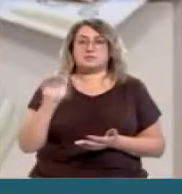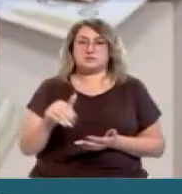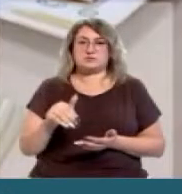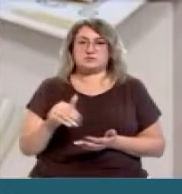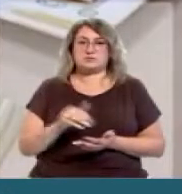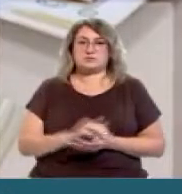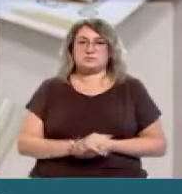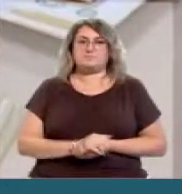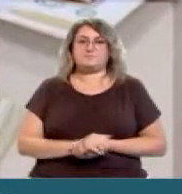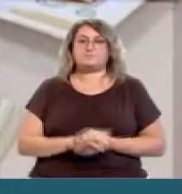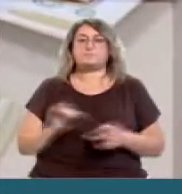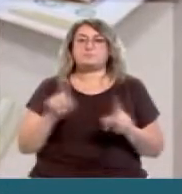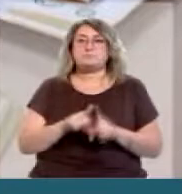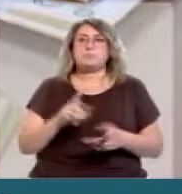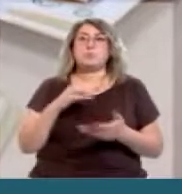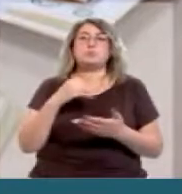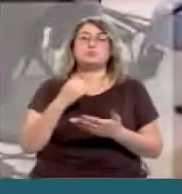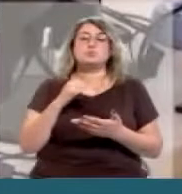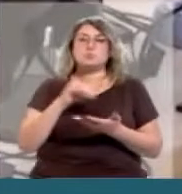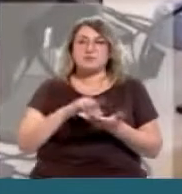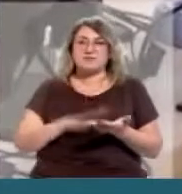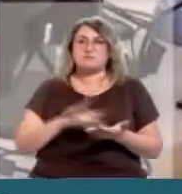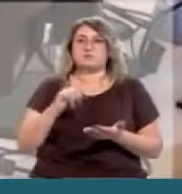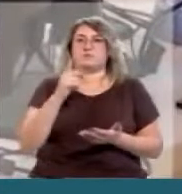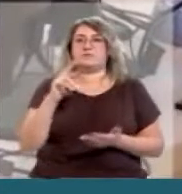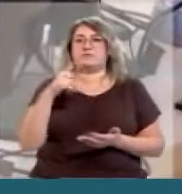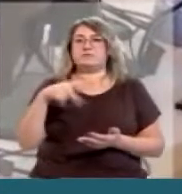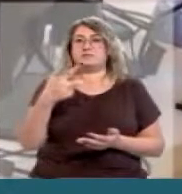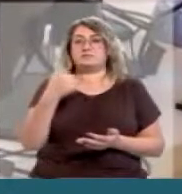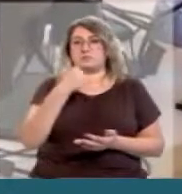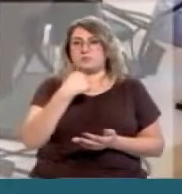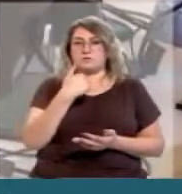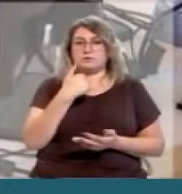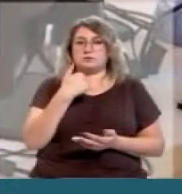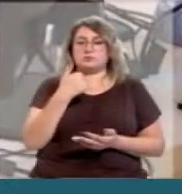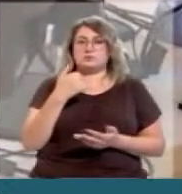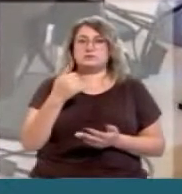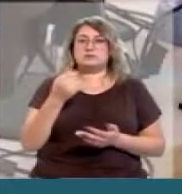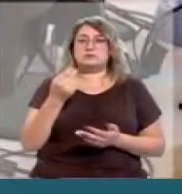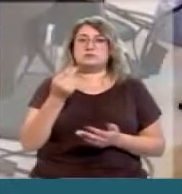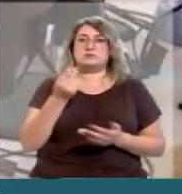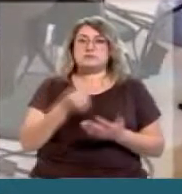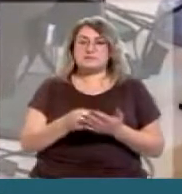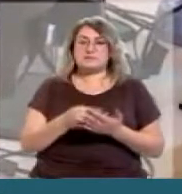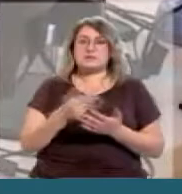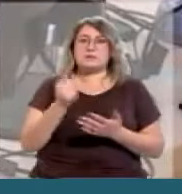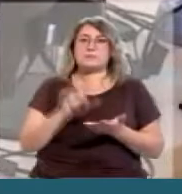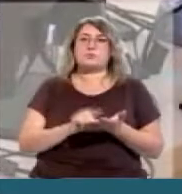және еңбек сіңірген жылдар үшін зейнетақы төлемдеріне жұмсалатын қаражат 2023 жылғы 1 қаңтардан